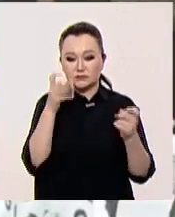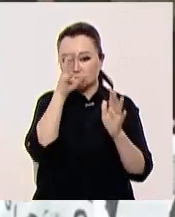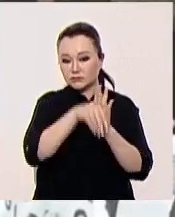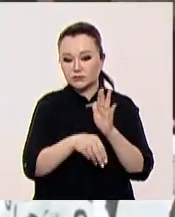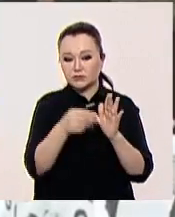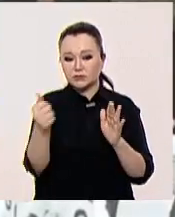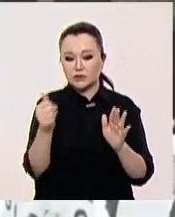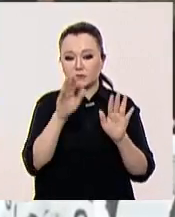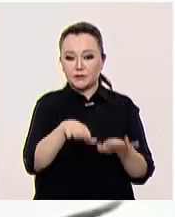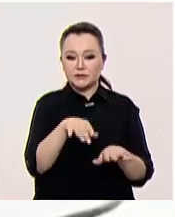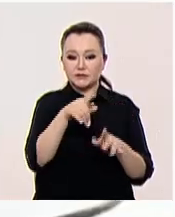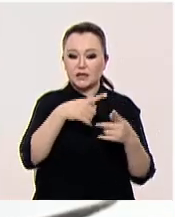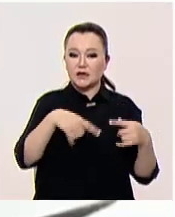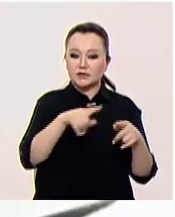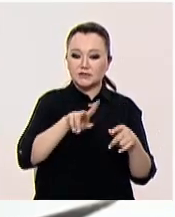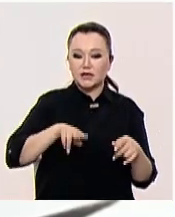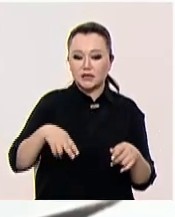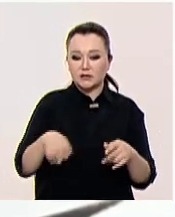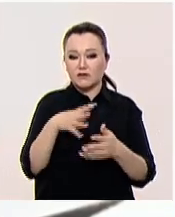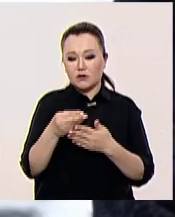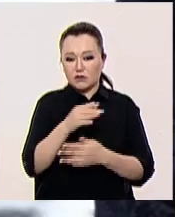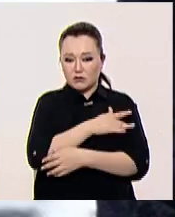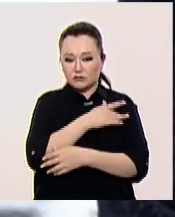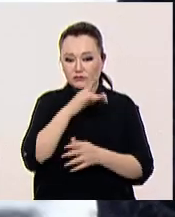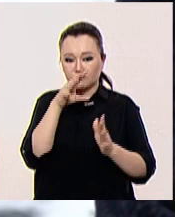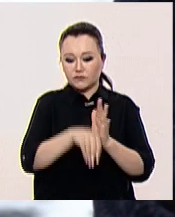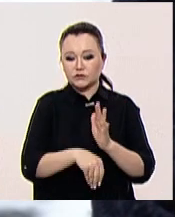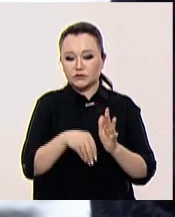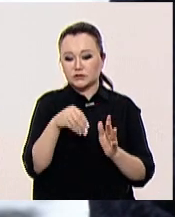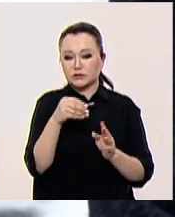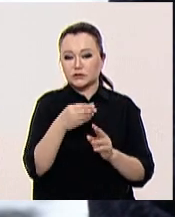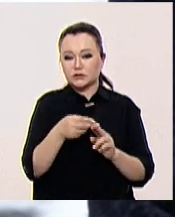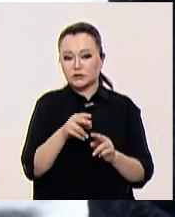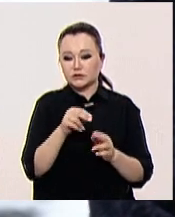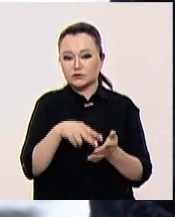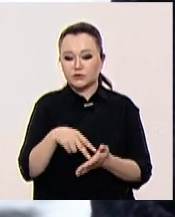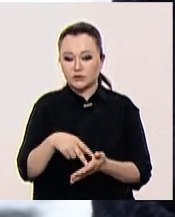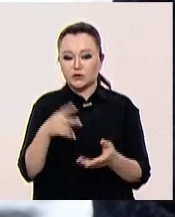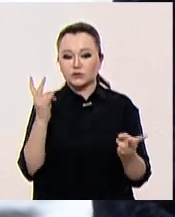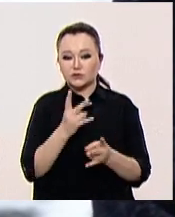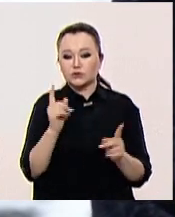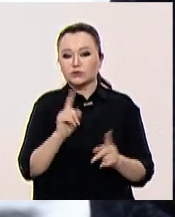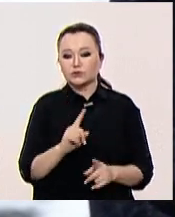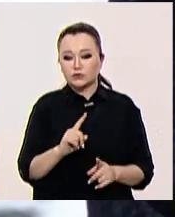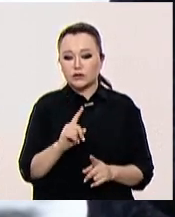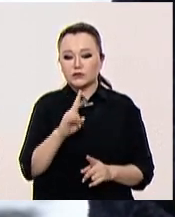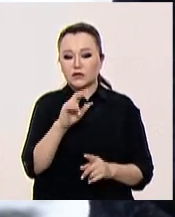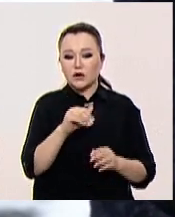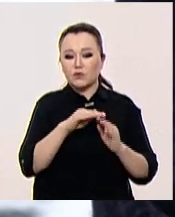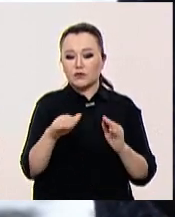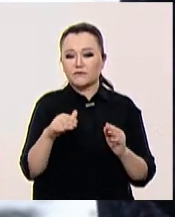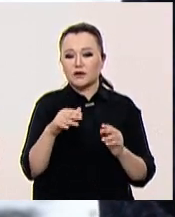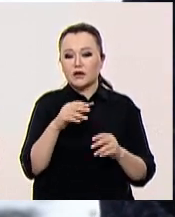акыны демалыс орну өтөө тийиш. Бул кызмат көрсөтүү кунуна кирет. Считаю, что нужно что-то на уровне